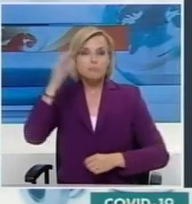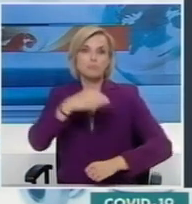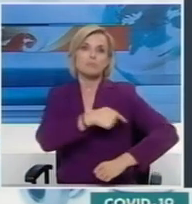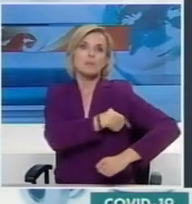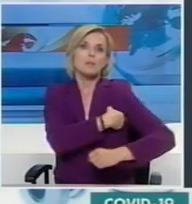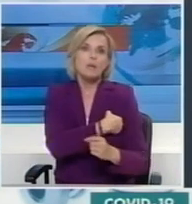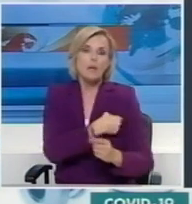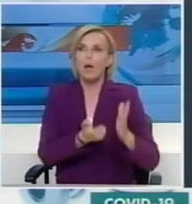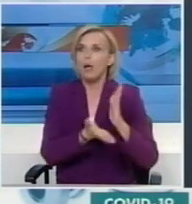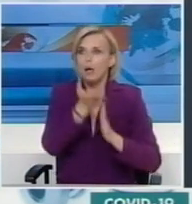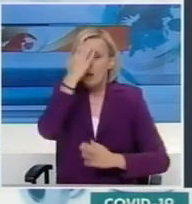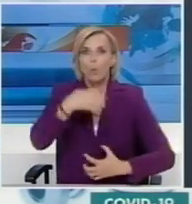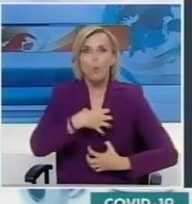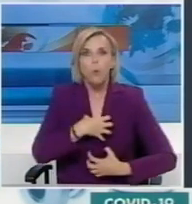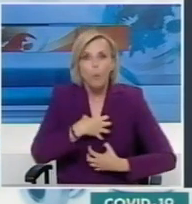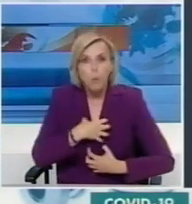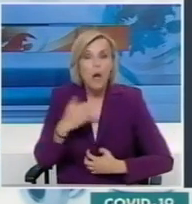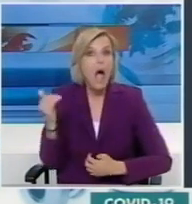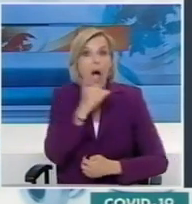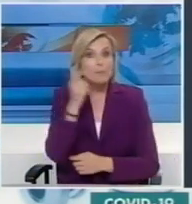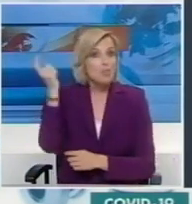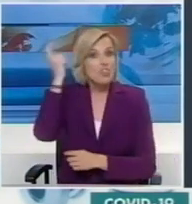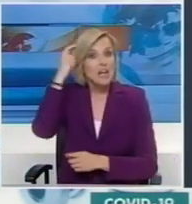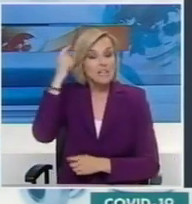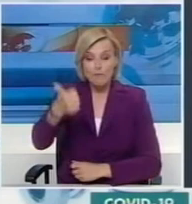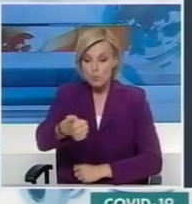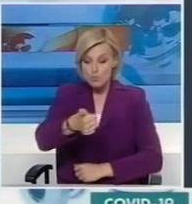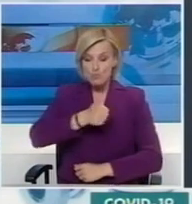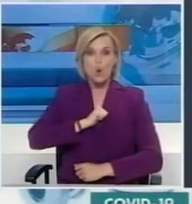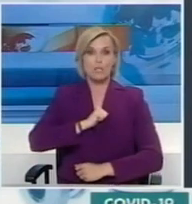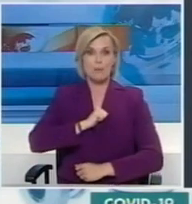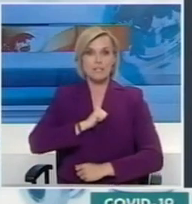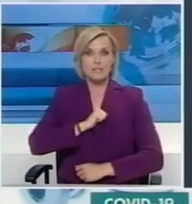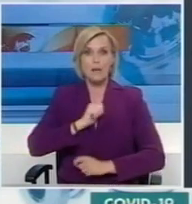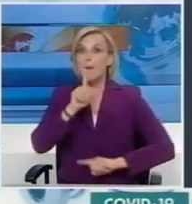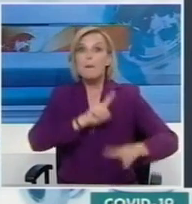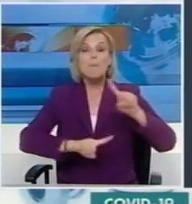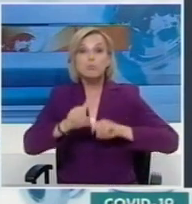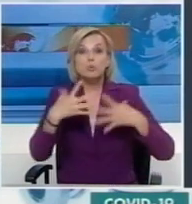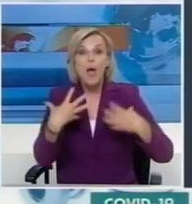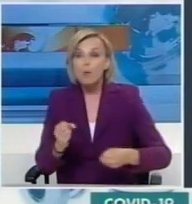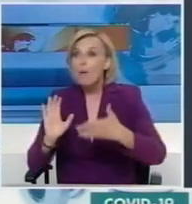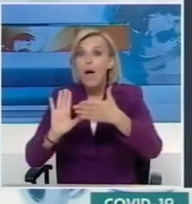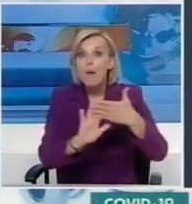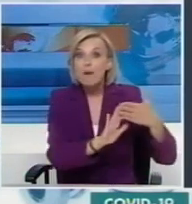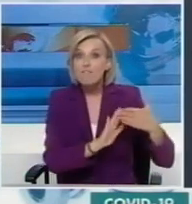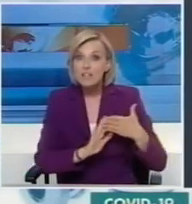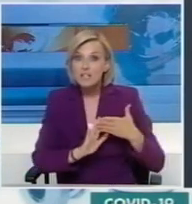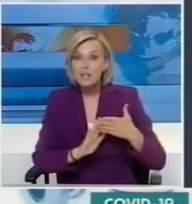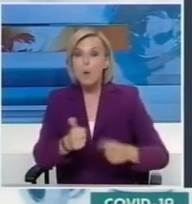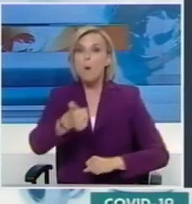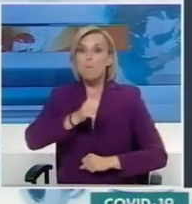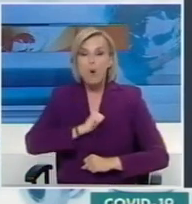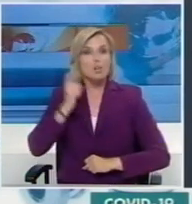μας καθοδηγήσουν στον έγκυρο εργασιακό έλεγχο, στην έγκυρη διάγνωση, στην ιχνηλάτηση των επαφών, στην απομόνωση, στον περιορισμό μας,